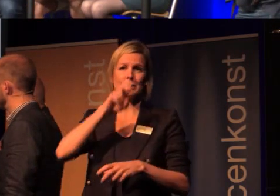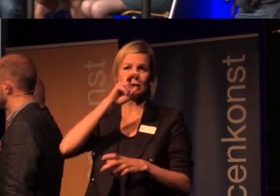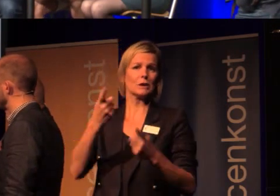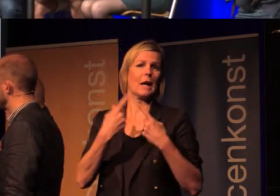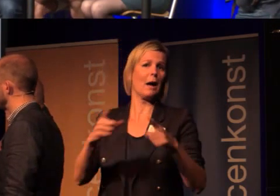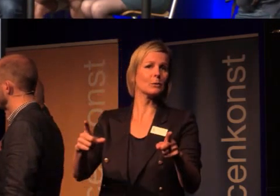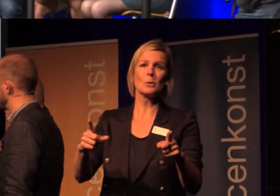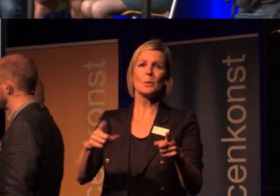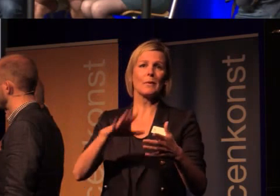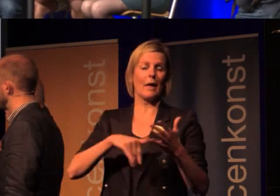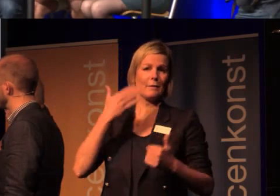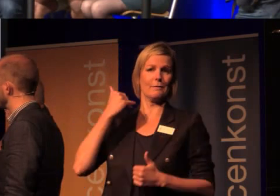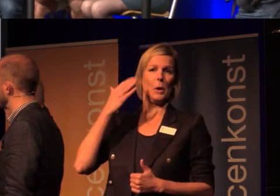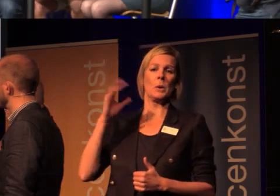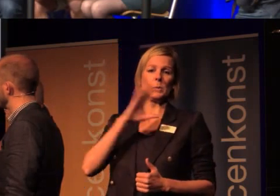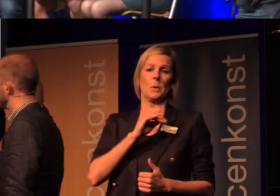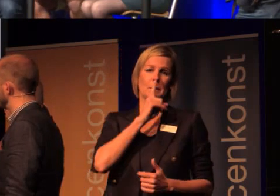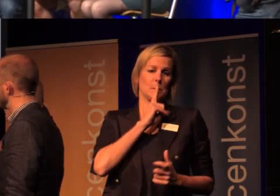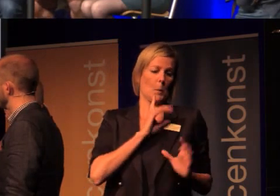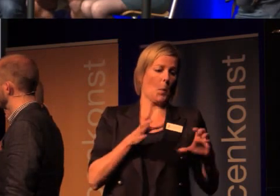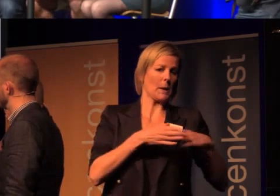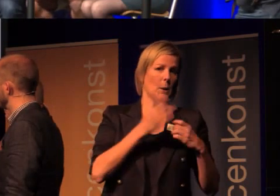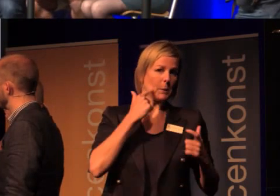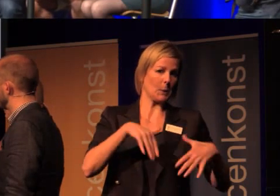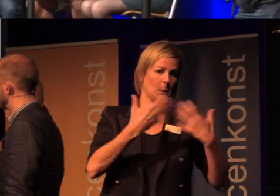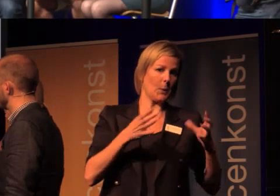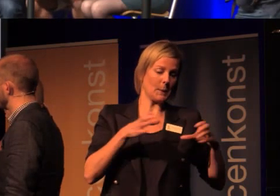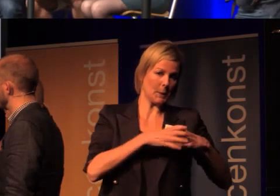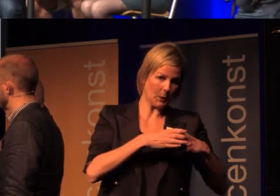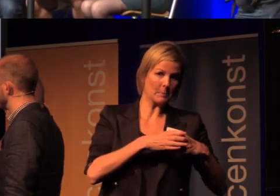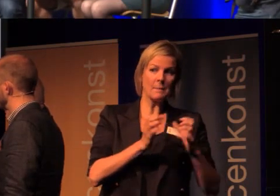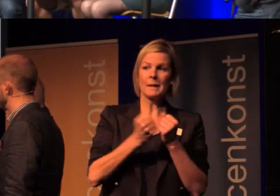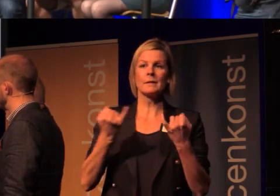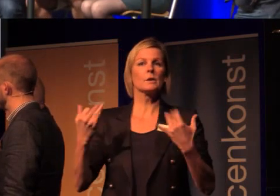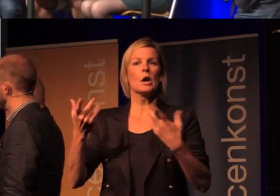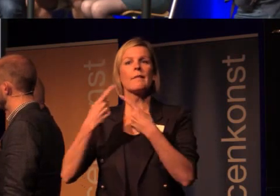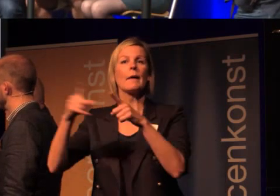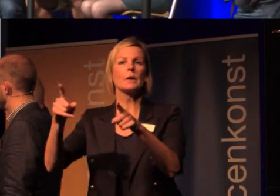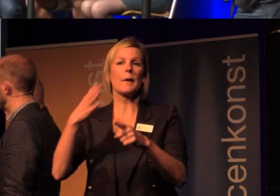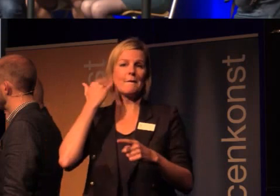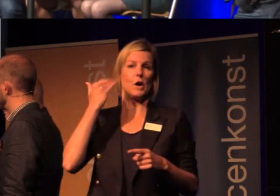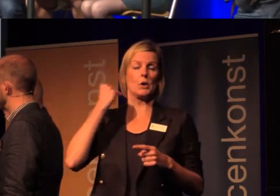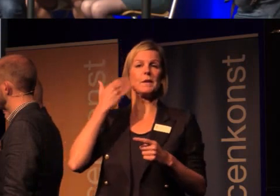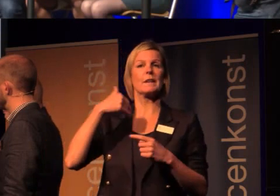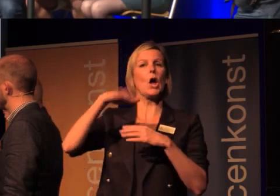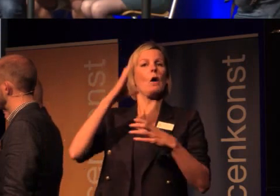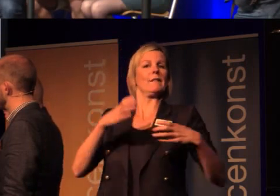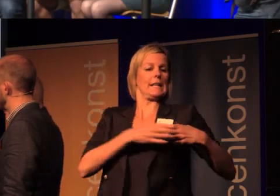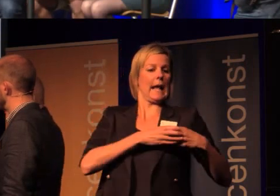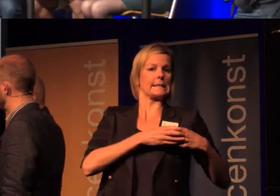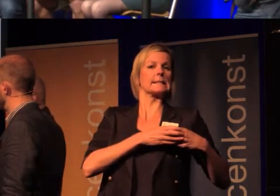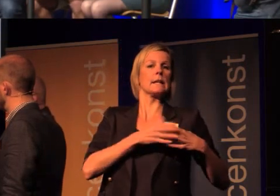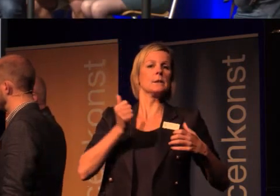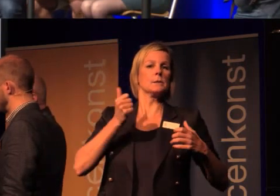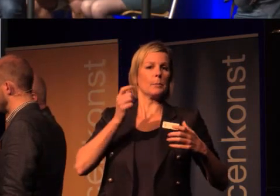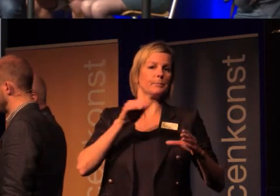bara var till för en liten privilegierad grupp som man skulle kunna beskriva som överklassen. Sverige ser annorlunda ut, fler är rikare, fler har möjlighet